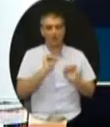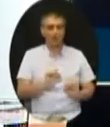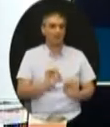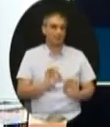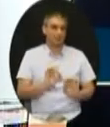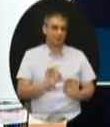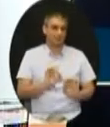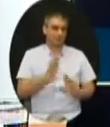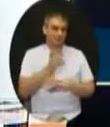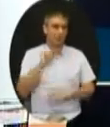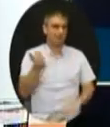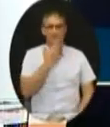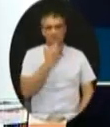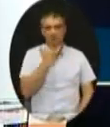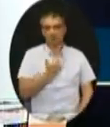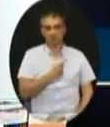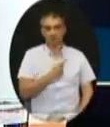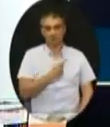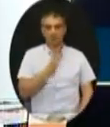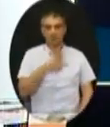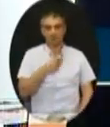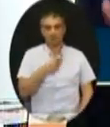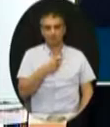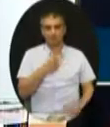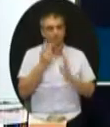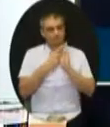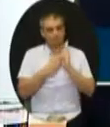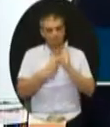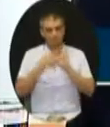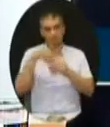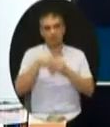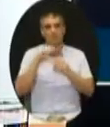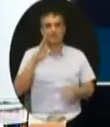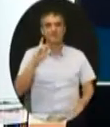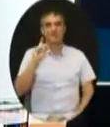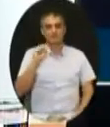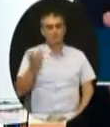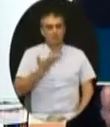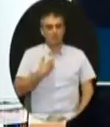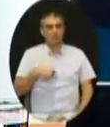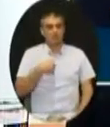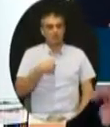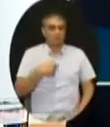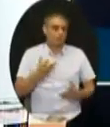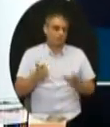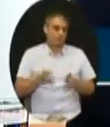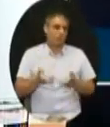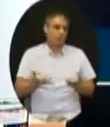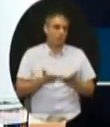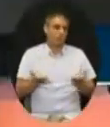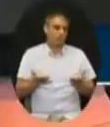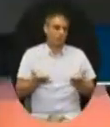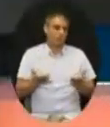לגיטימית שמופנית כלפי ישראל כרגע, גם בעצם, כן, מקטלגים גם אותה בתוך ה-BDS, ונותנים בעצם קרקע מאפשרים, קרקע...